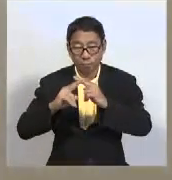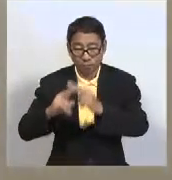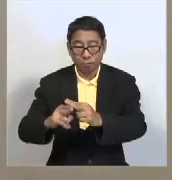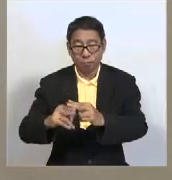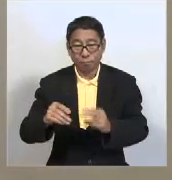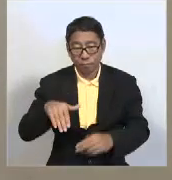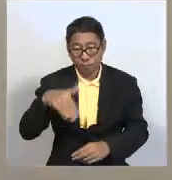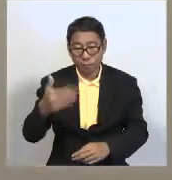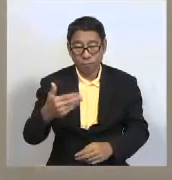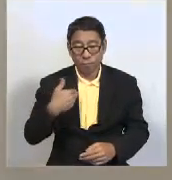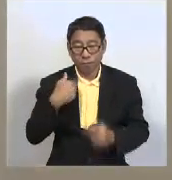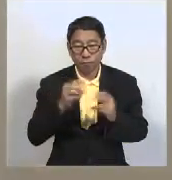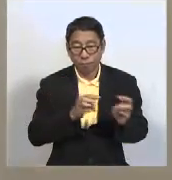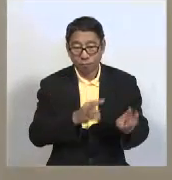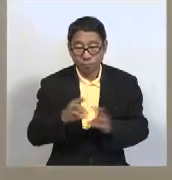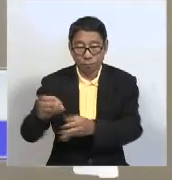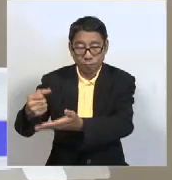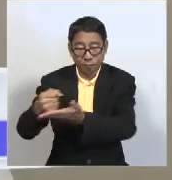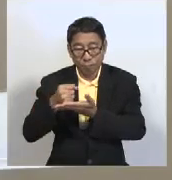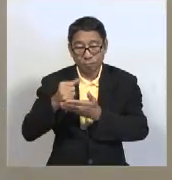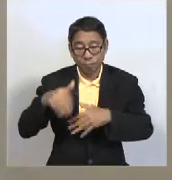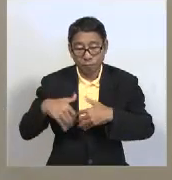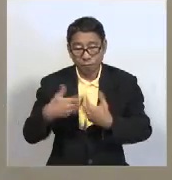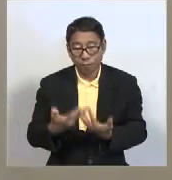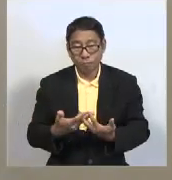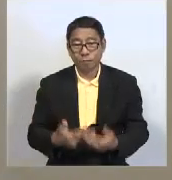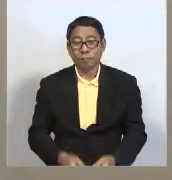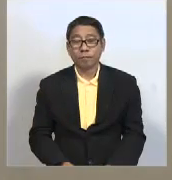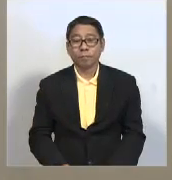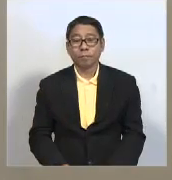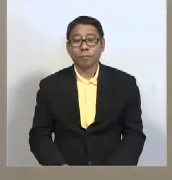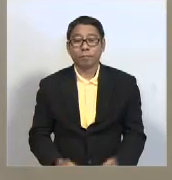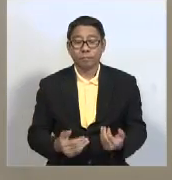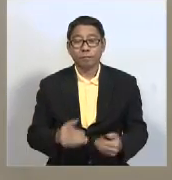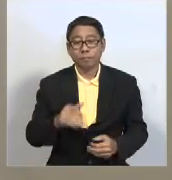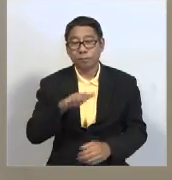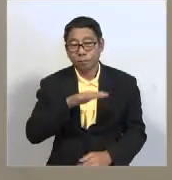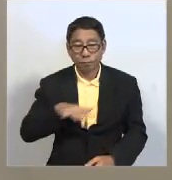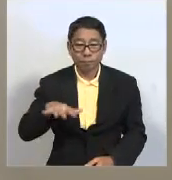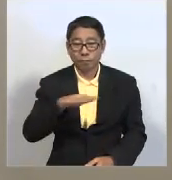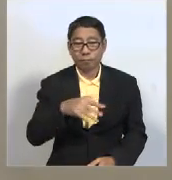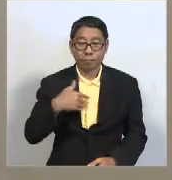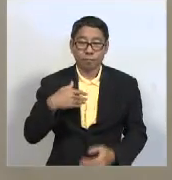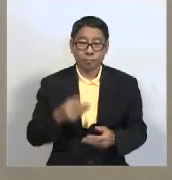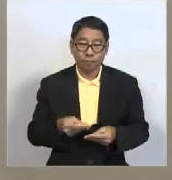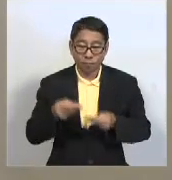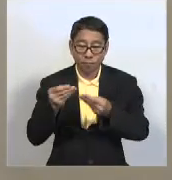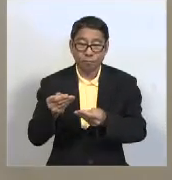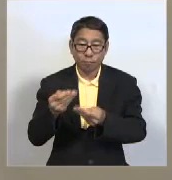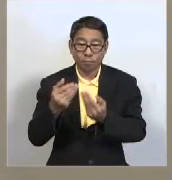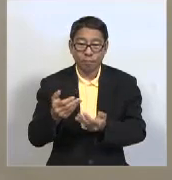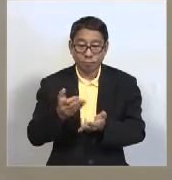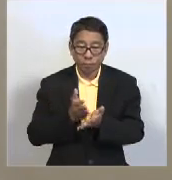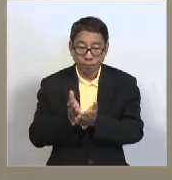นะครับว่าต้องมีมาตรการที่จะช่วยเหลืออะไรกันอย่างไรตรงนี้นะครับคือเป็นธรรมดานะเมื่อมีการให้เขาก็มีสิทธิ์จะเลือกคืน